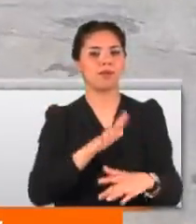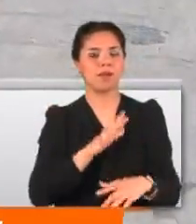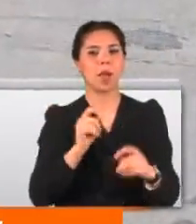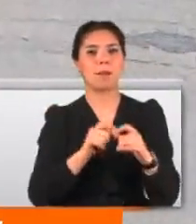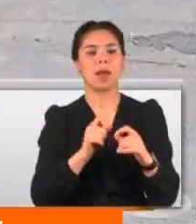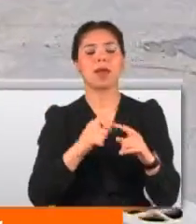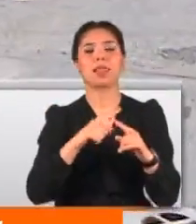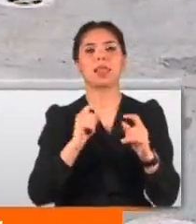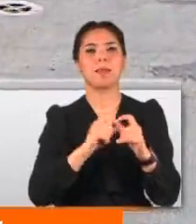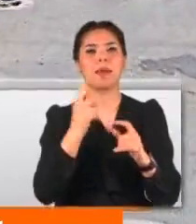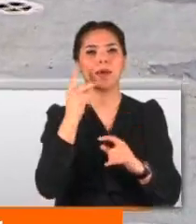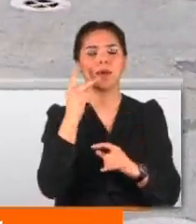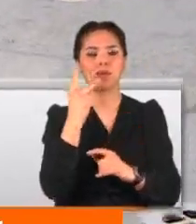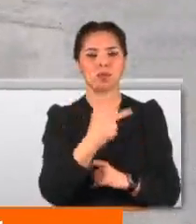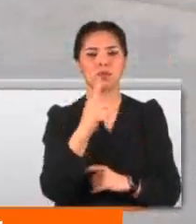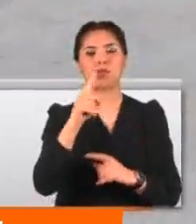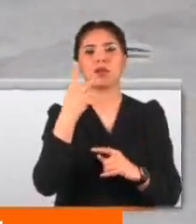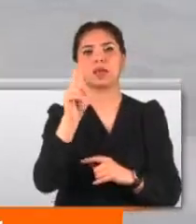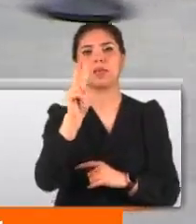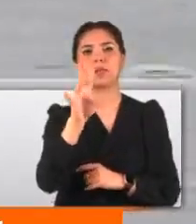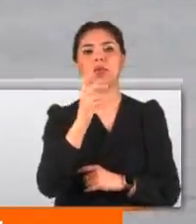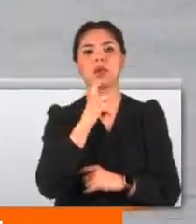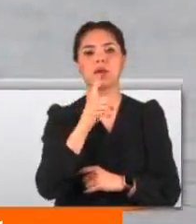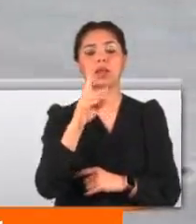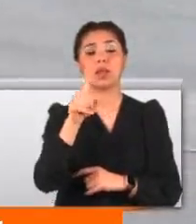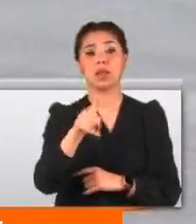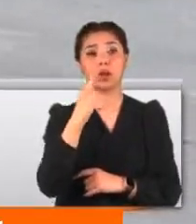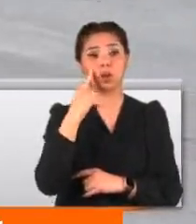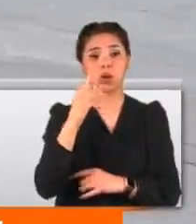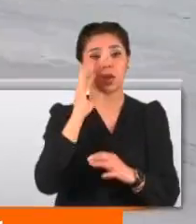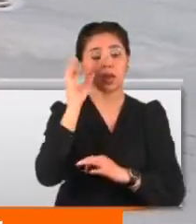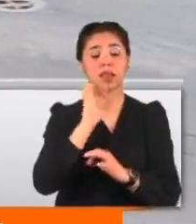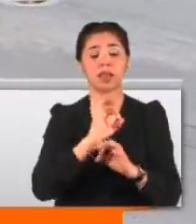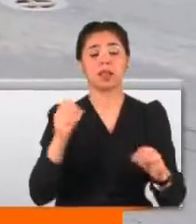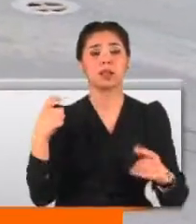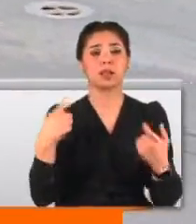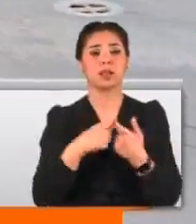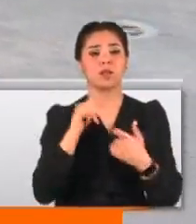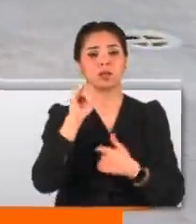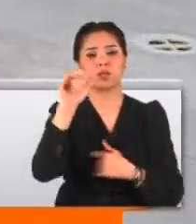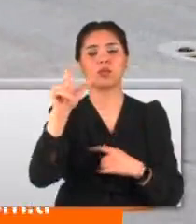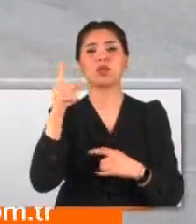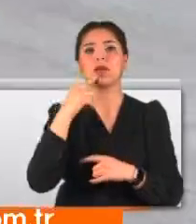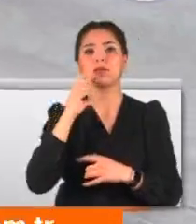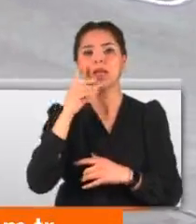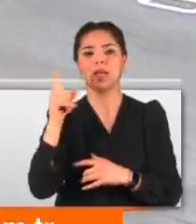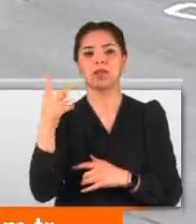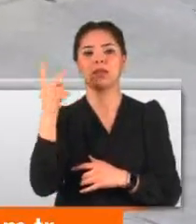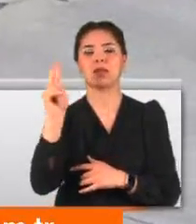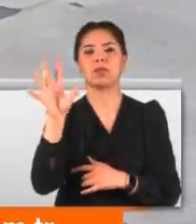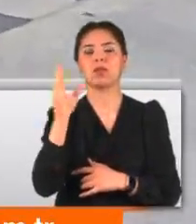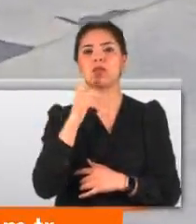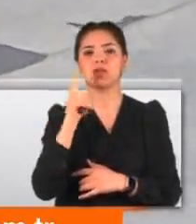tb3 2024 yılına ve dünyanın ilk insansız savaş uçağı olan Kızıl Elma ise 2025'te